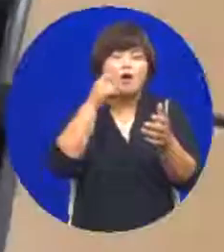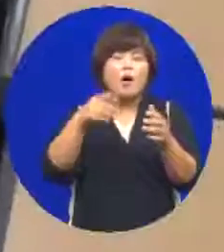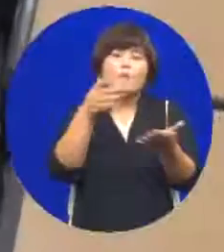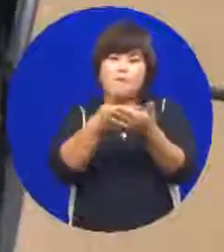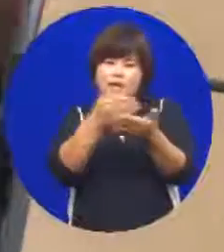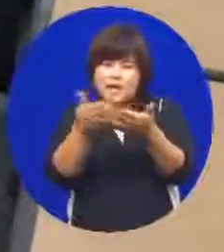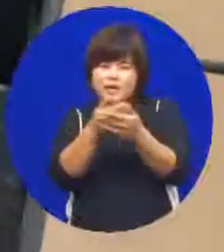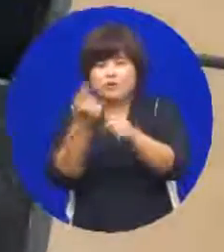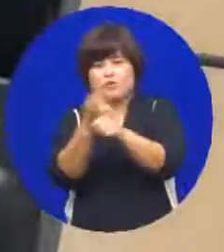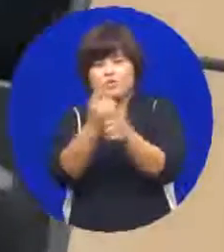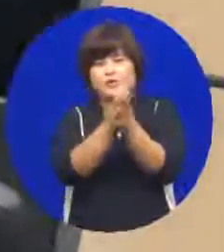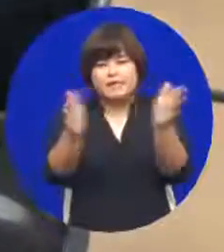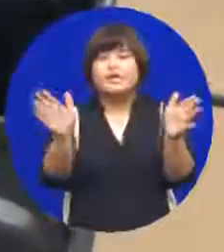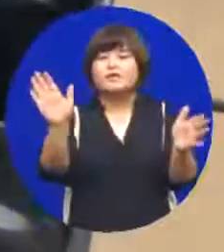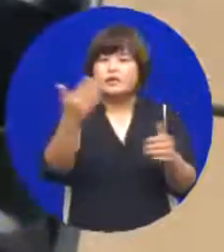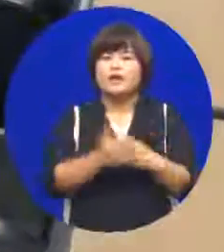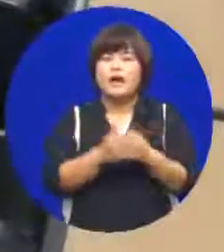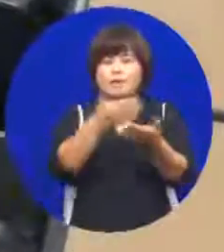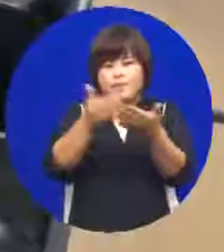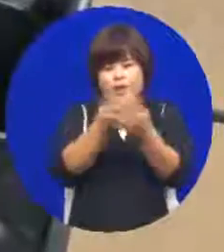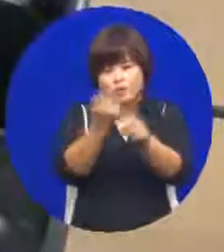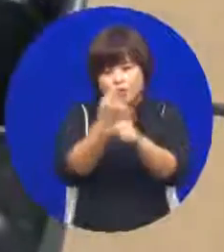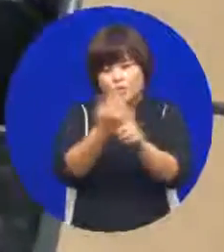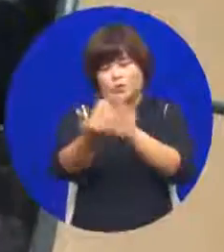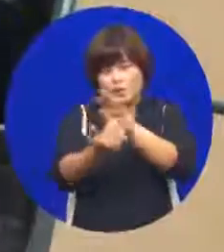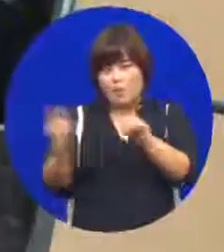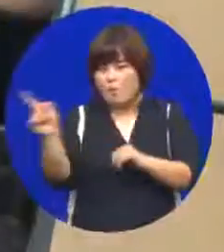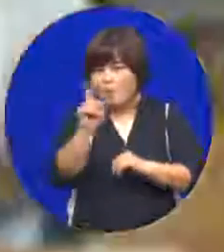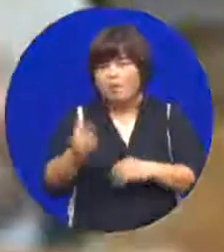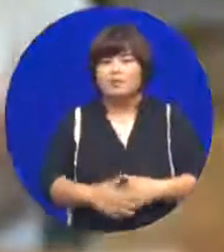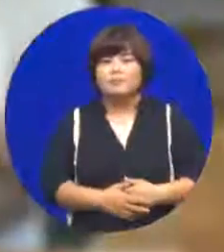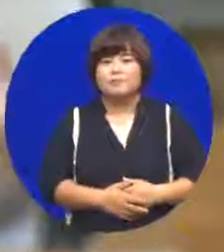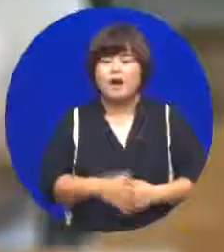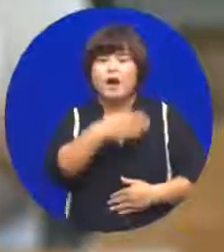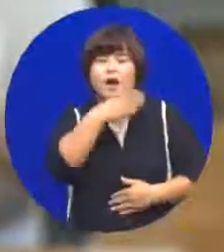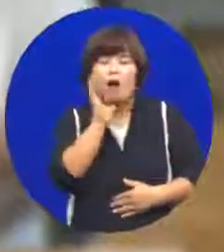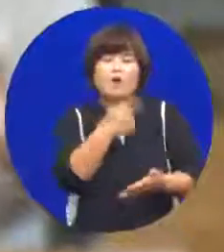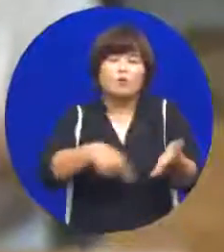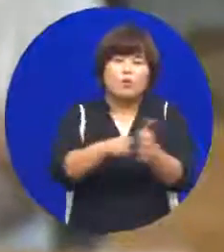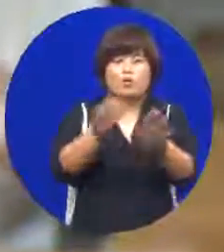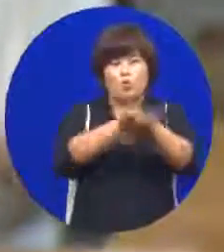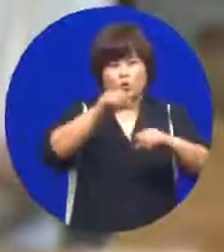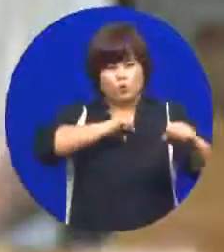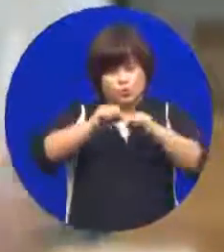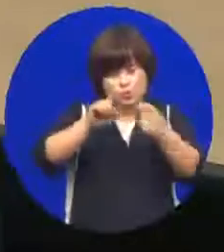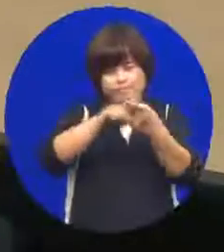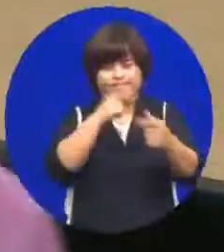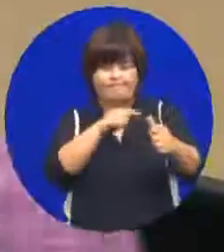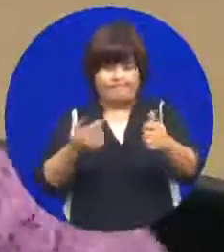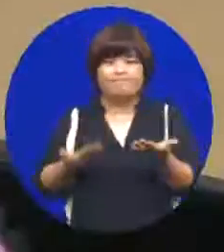위한 미술 치료 시간이 시작되는데요. 본격적으로 미술 활동을 하기 전 어르신들을 위해 건강해지는 손